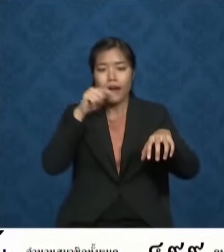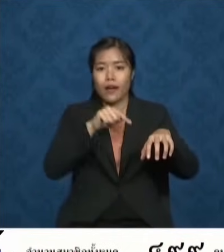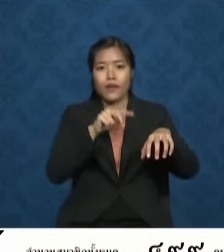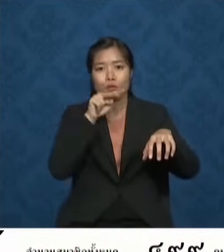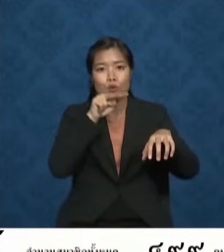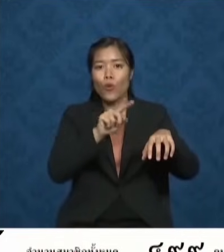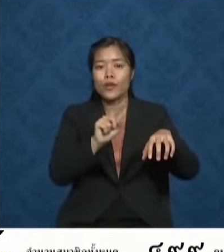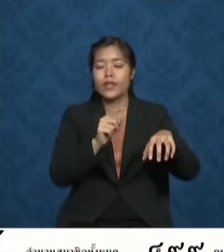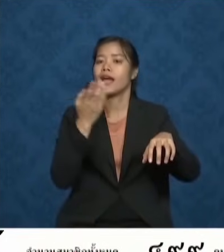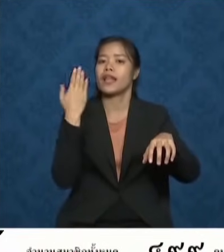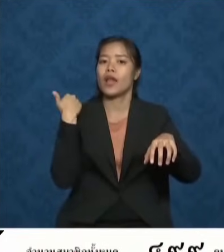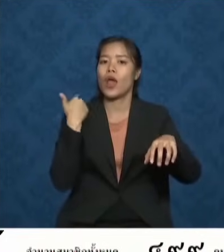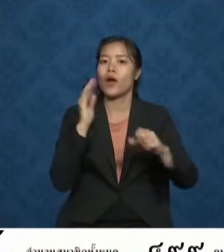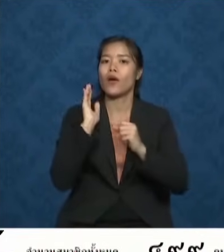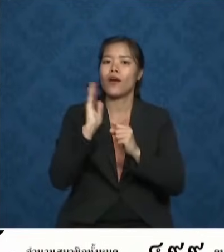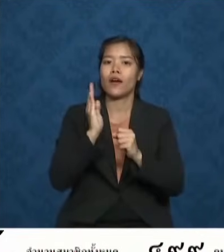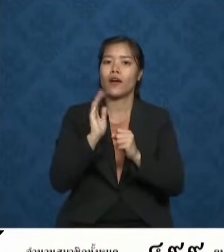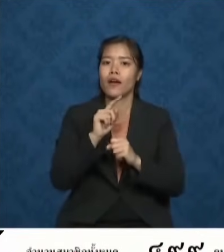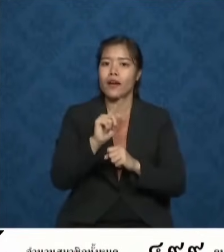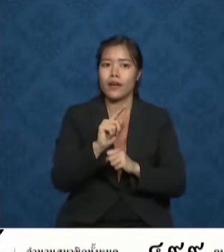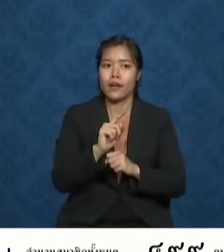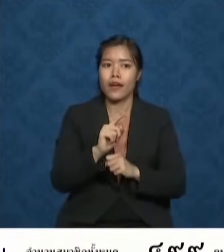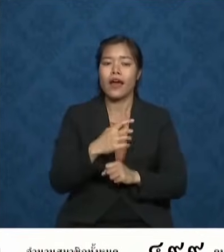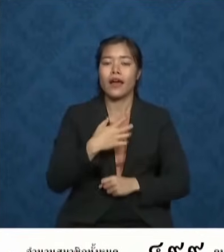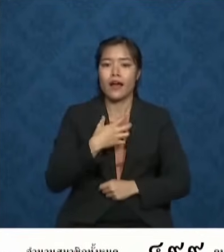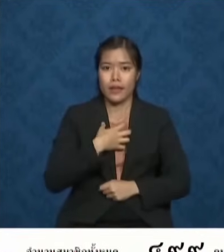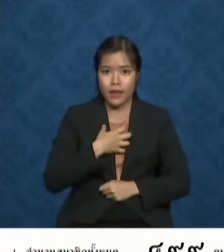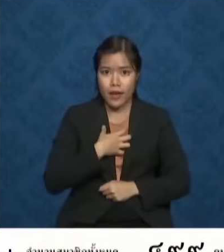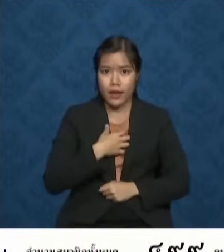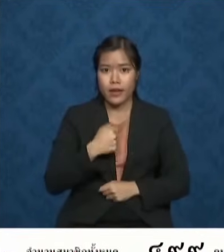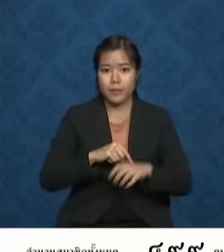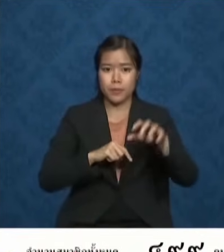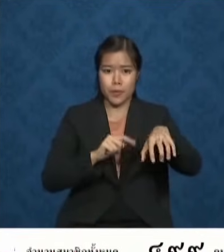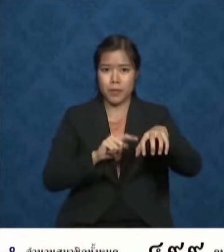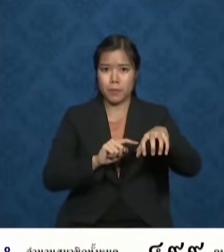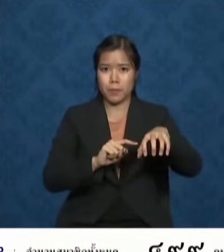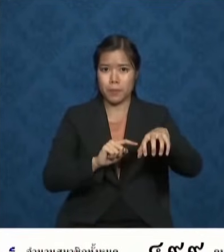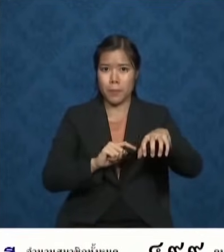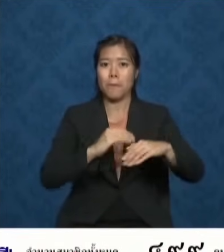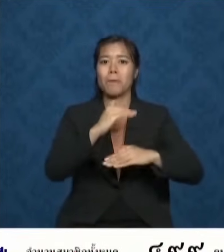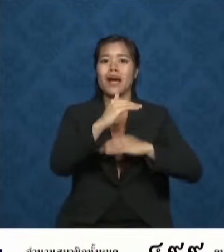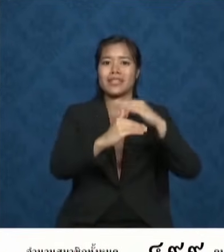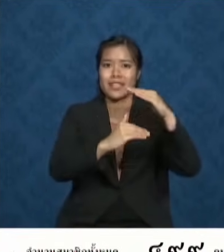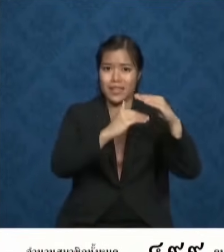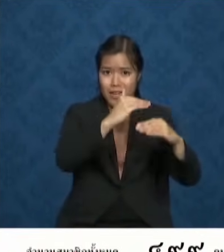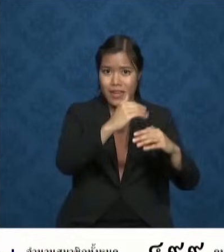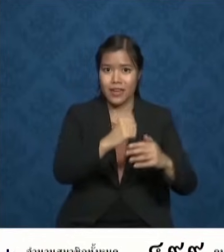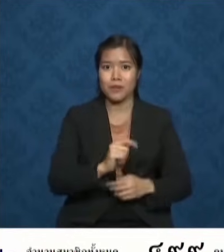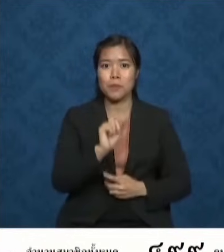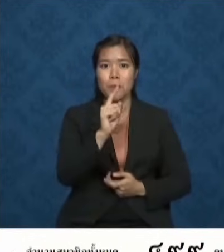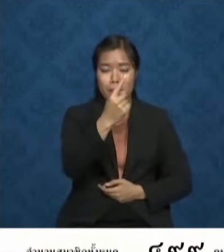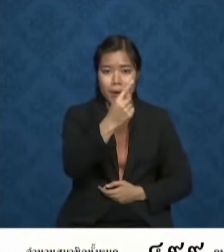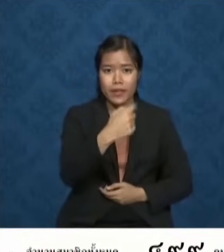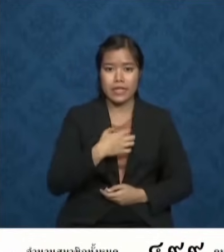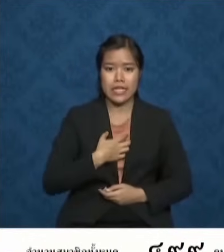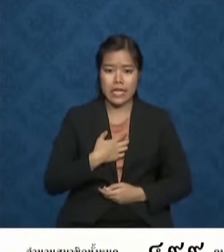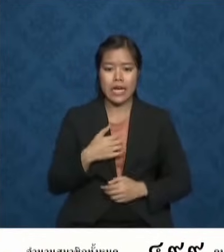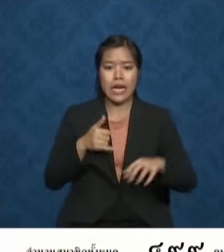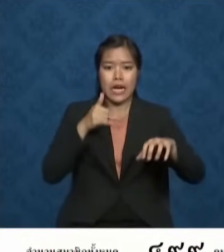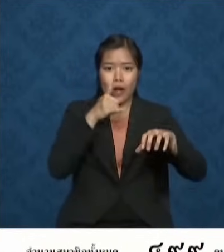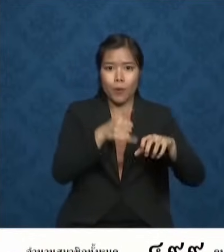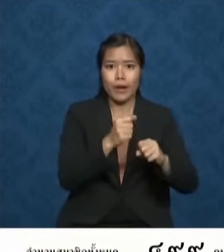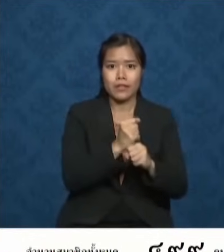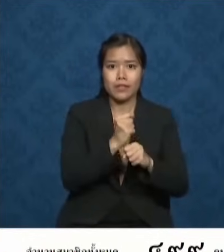แล้วที่ไม่ลืมที่สุดก็คืออยากจะให้กองทัพทันสมัยผมเข้ามาก็พยายามทำนะพยายามทำทุกอย่าง